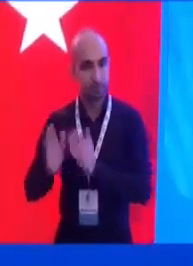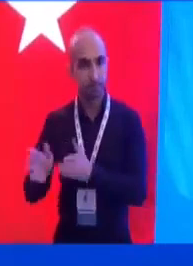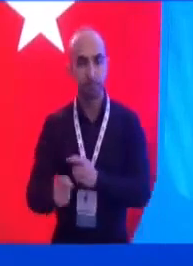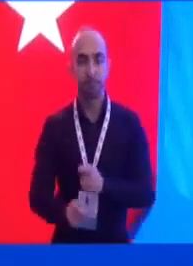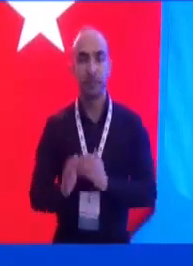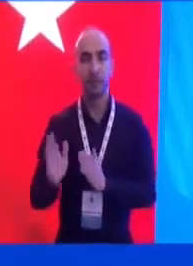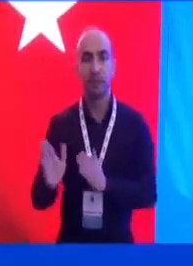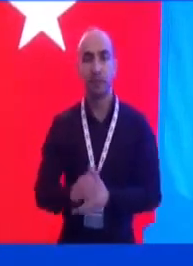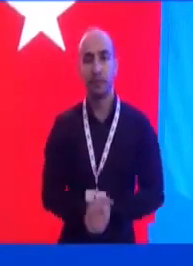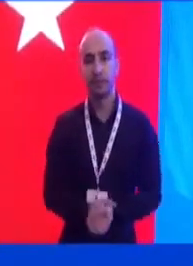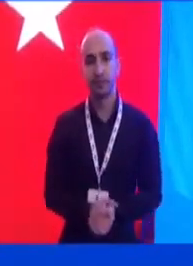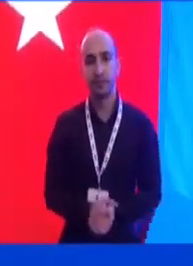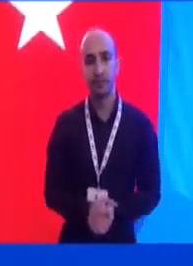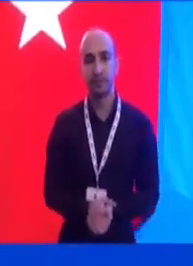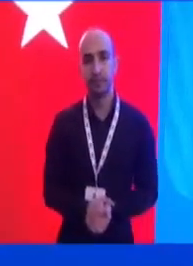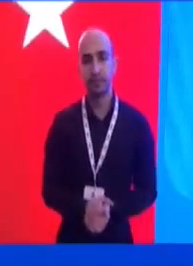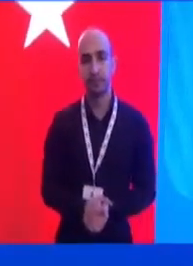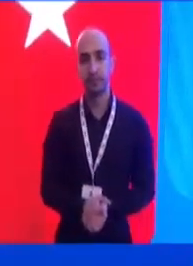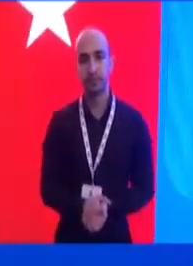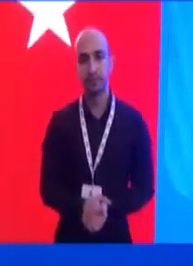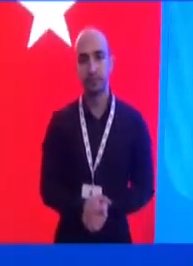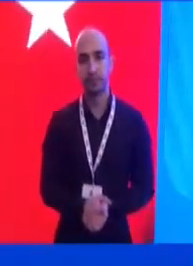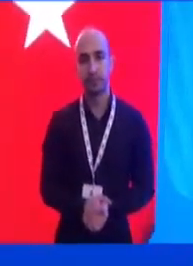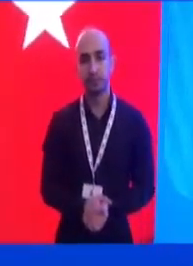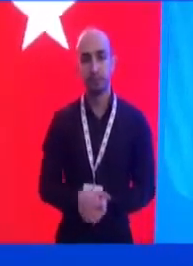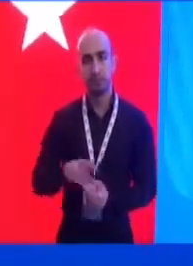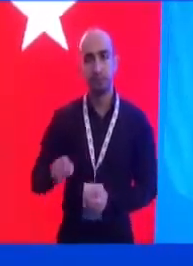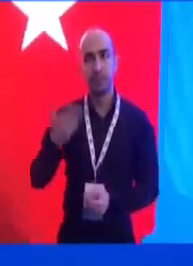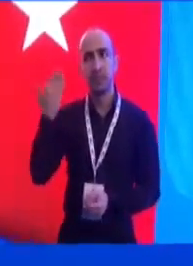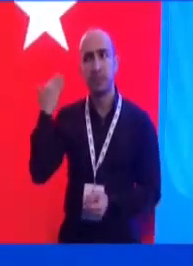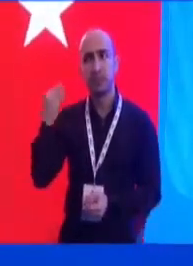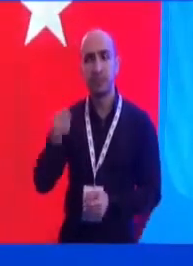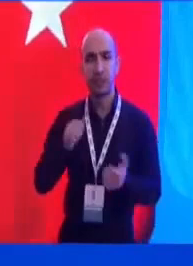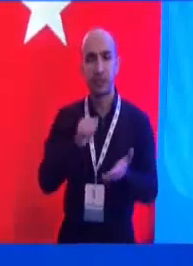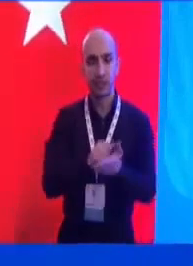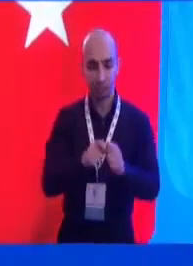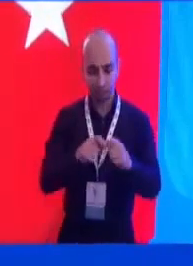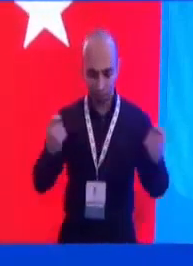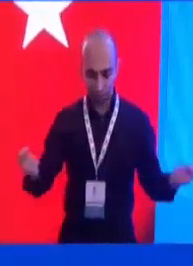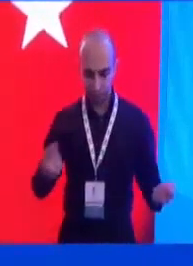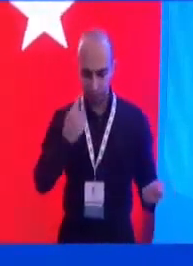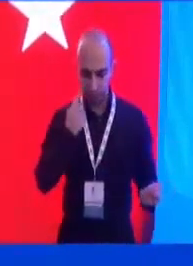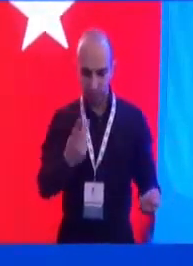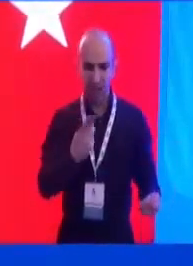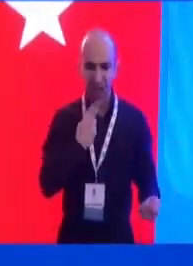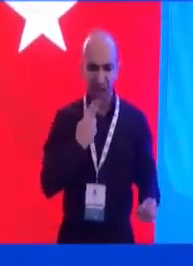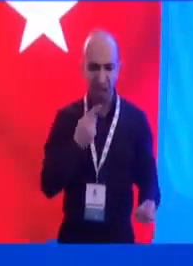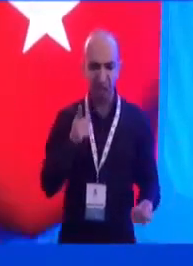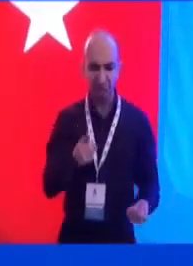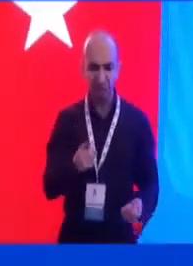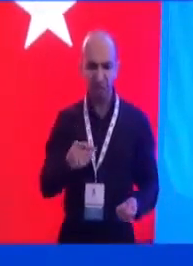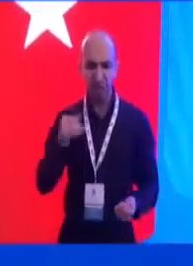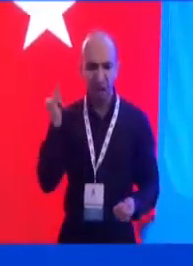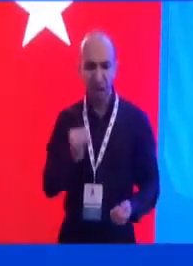devam etti. O günlerde her gün gazete sayfalarından cinsiyetçi hakaretlere maruz kalmalarına